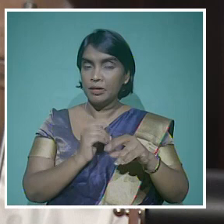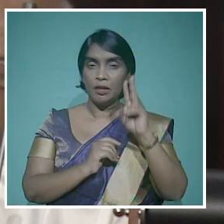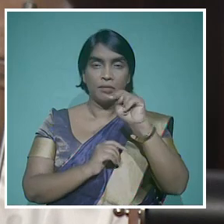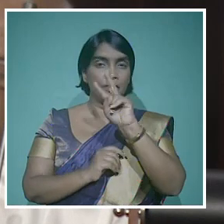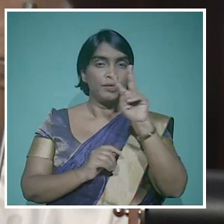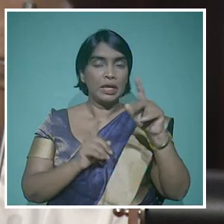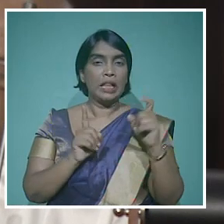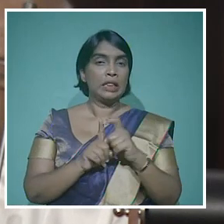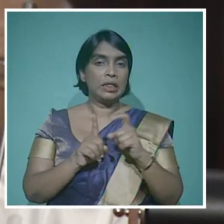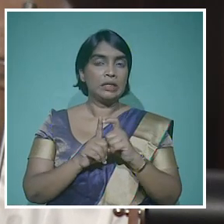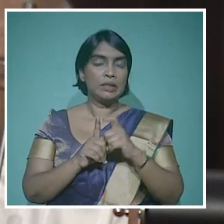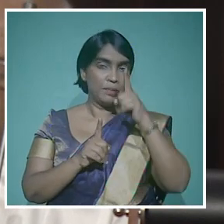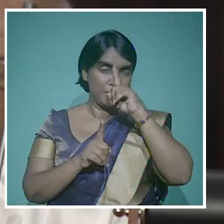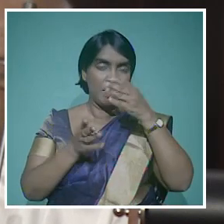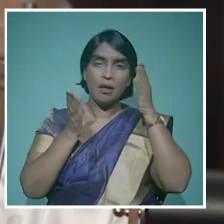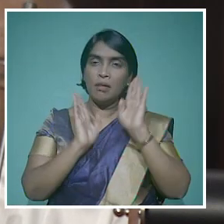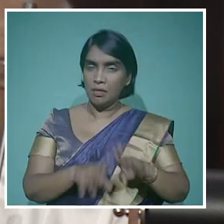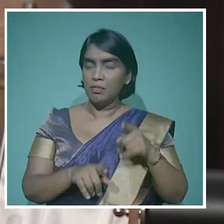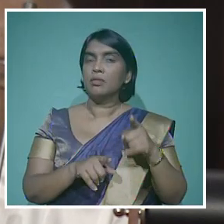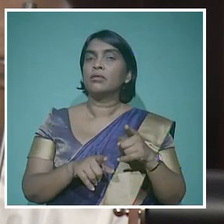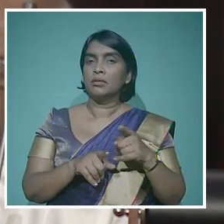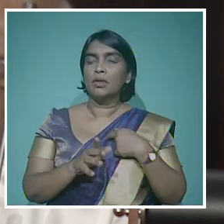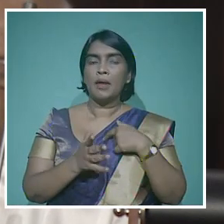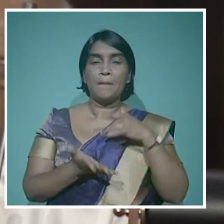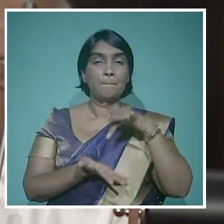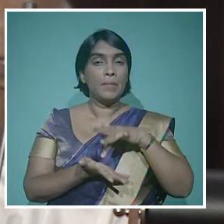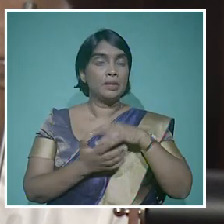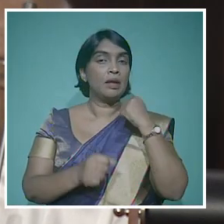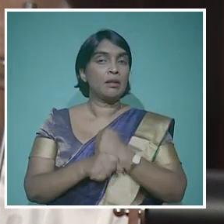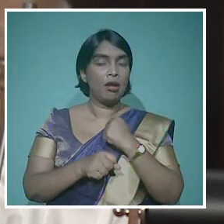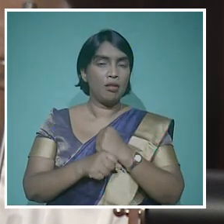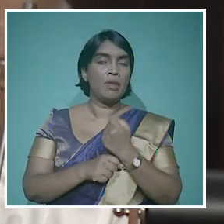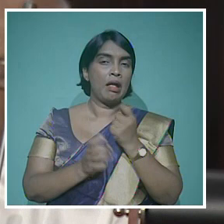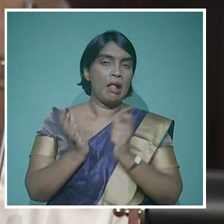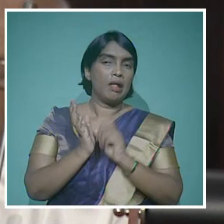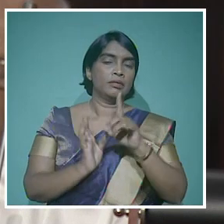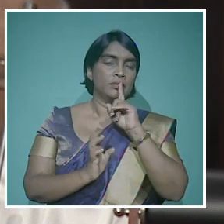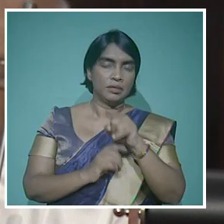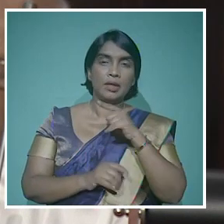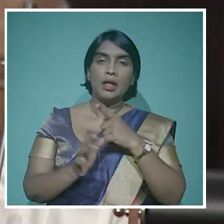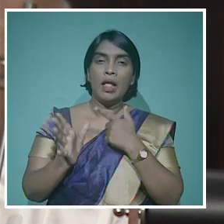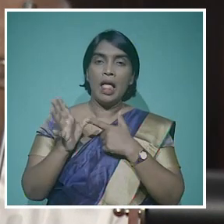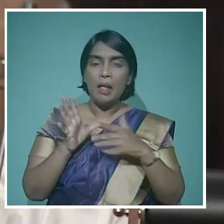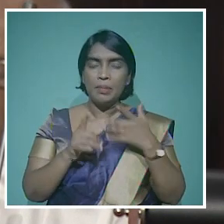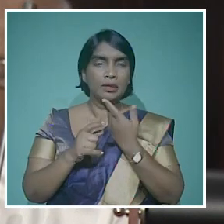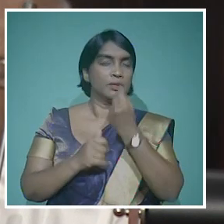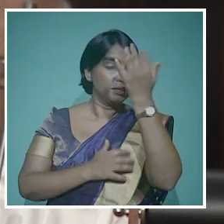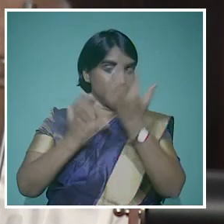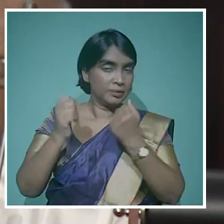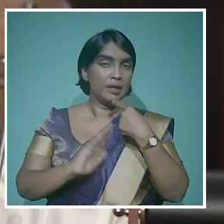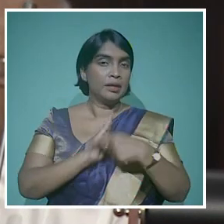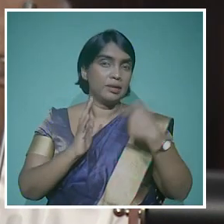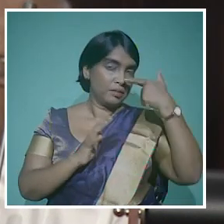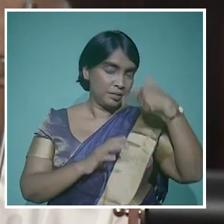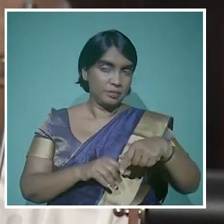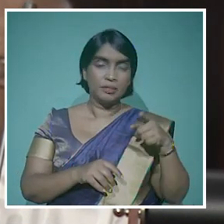2022 දෙසැම්බර් මස අවසානයේ වන විට මධ්‍යම රජයේ ණය ලෙස හඳුනා ගනු ඇත. අපකර මත ලබා ගන්නා ලද ලංකා කංජ